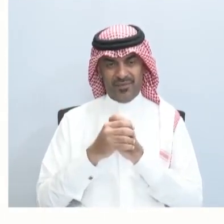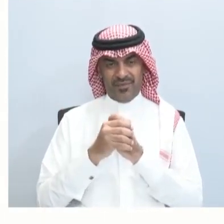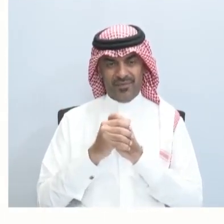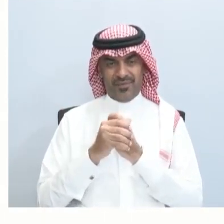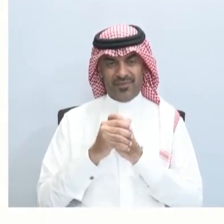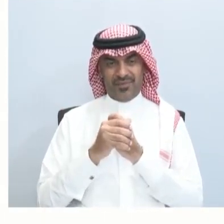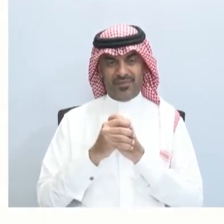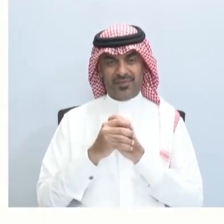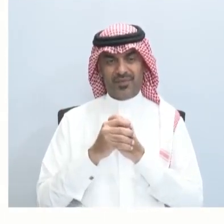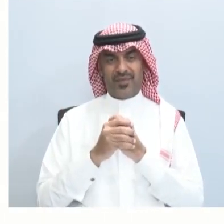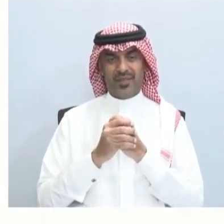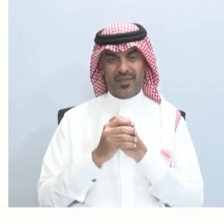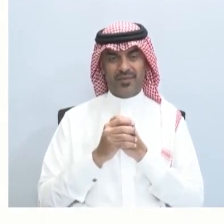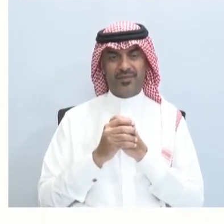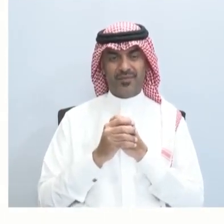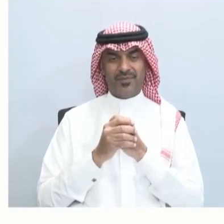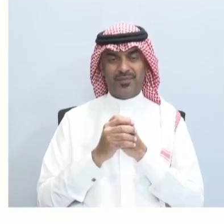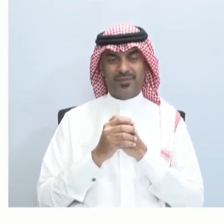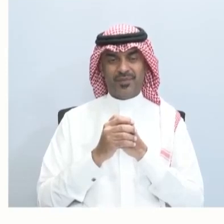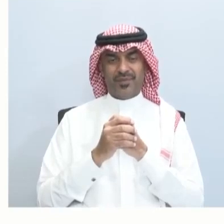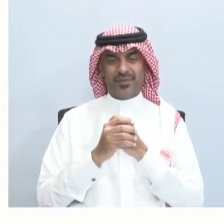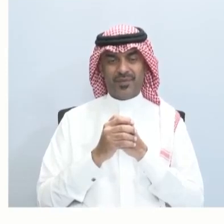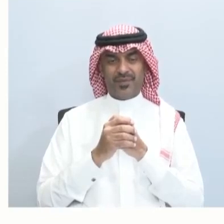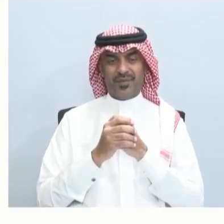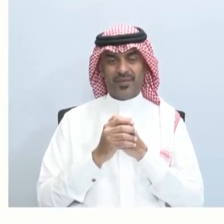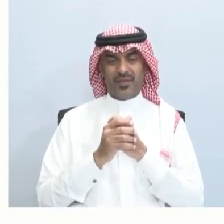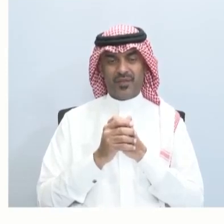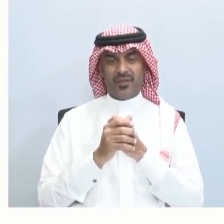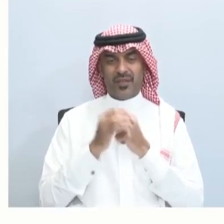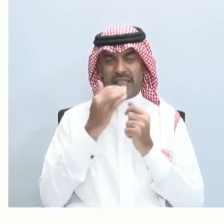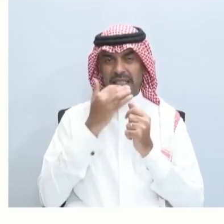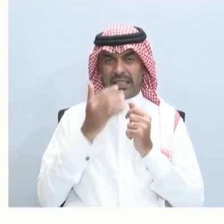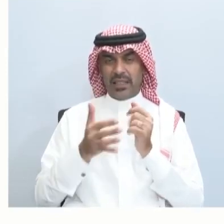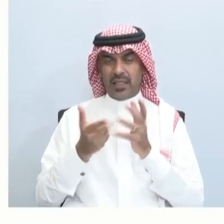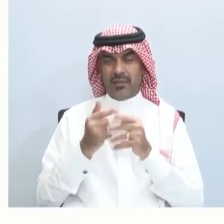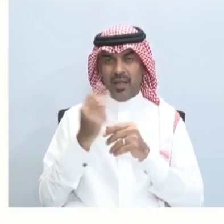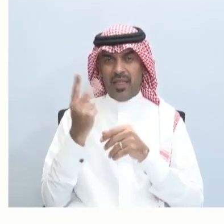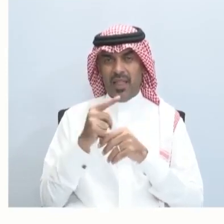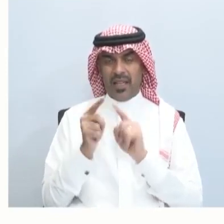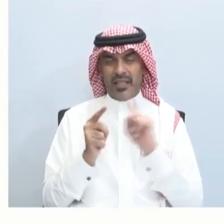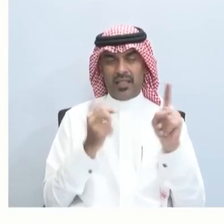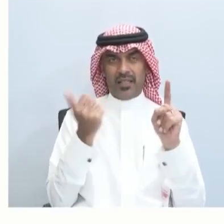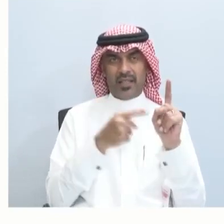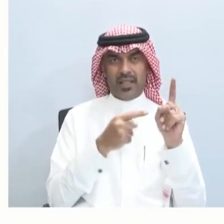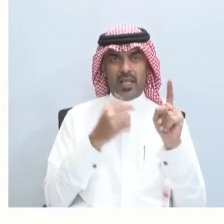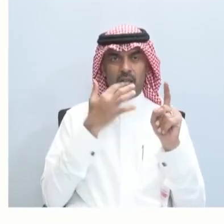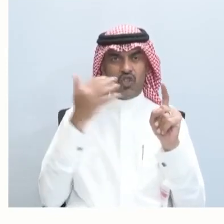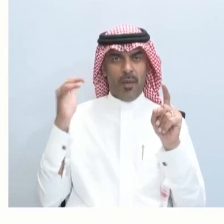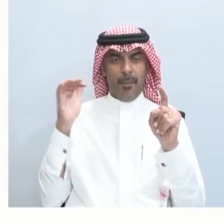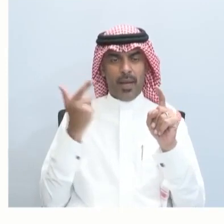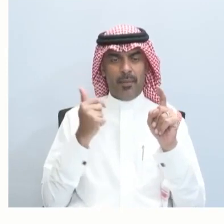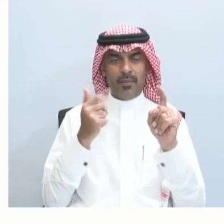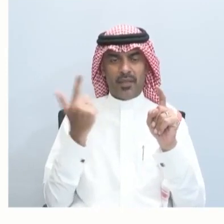الالتحاق بفريق كره السله الناشئين العمر من 12 الى 16 الشباب من عمر